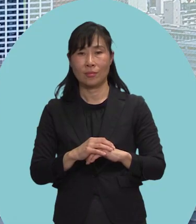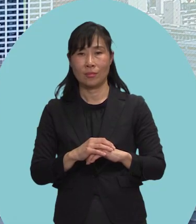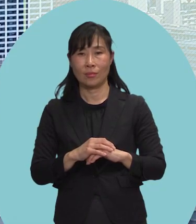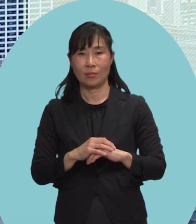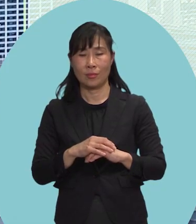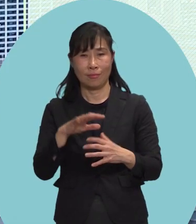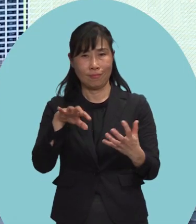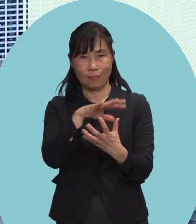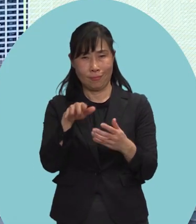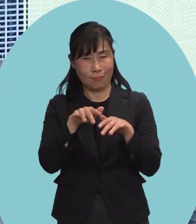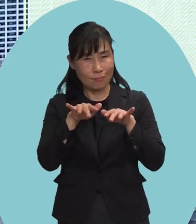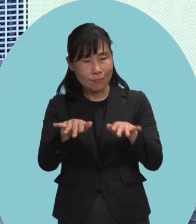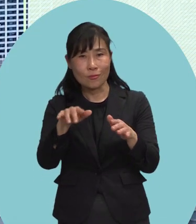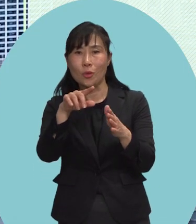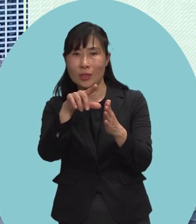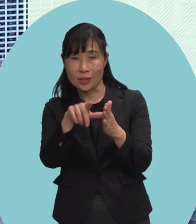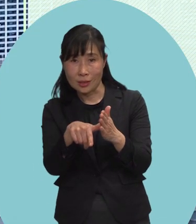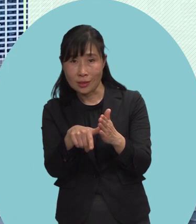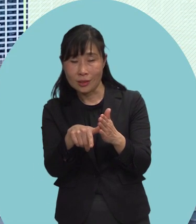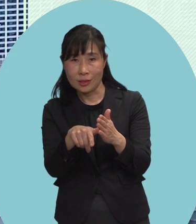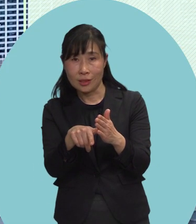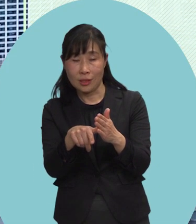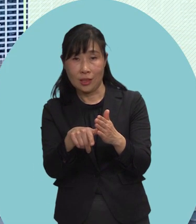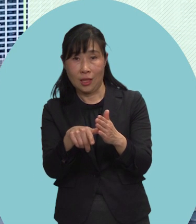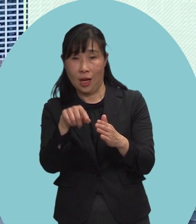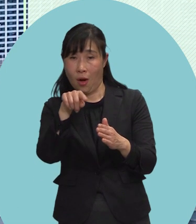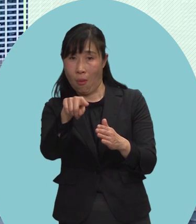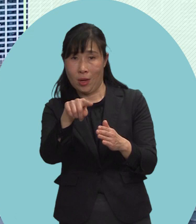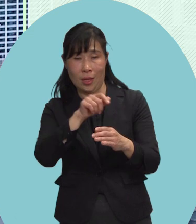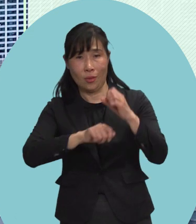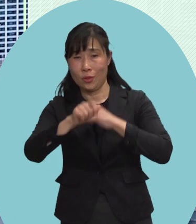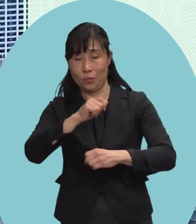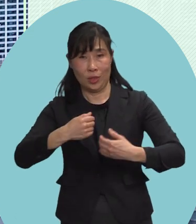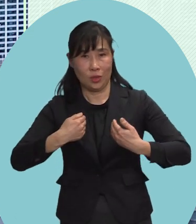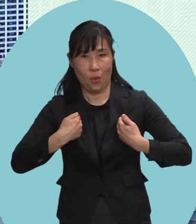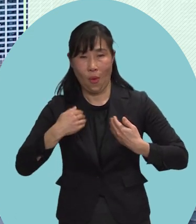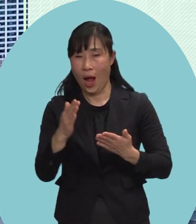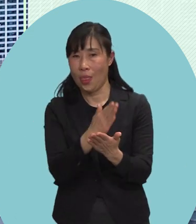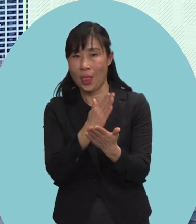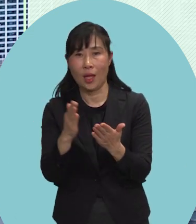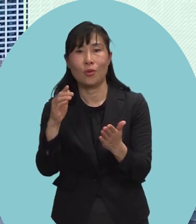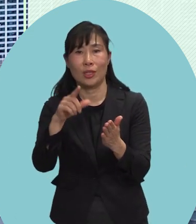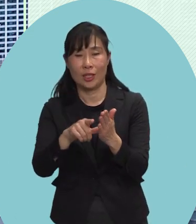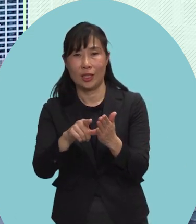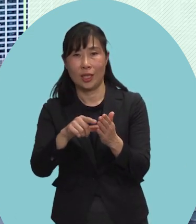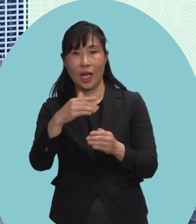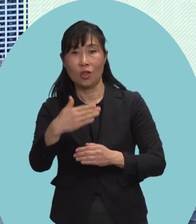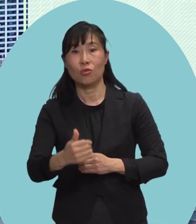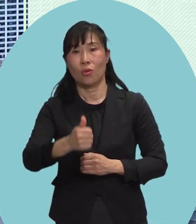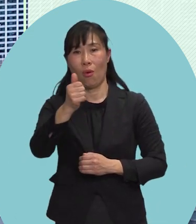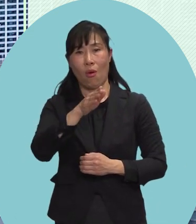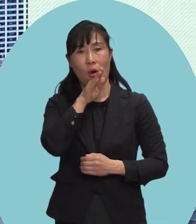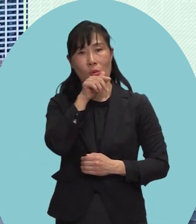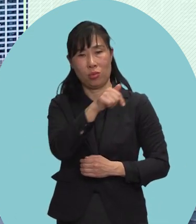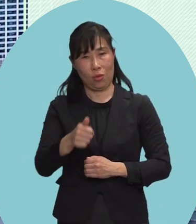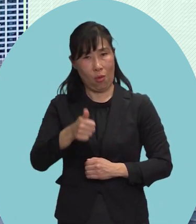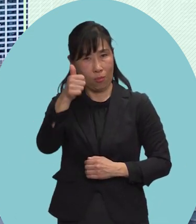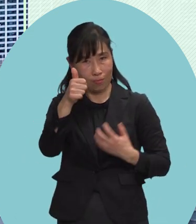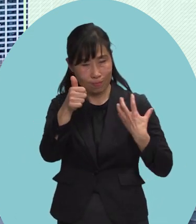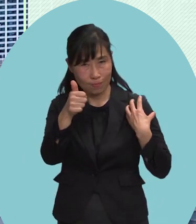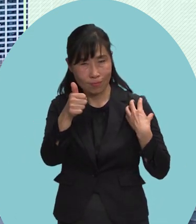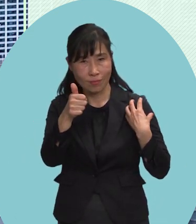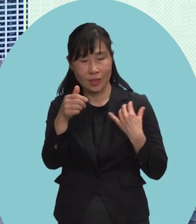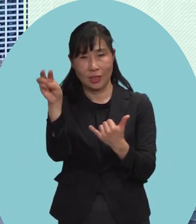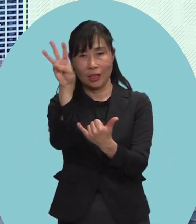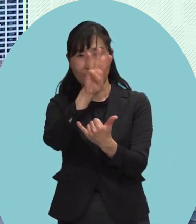区は区長を本部長とする災害復興本部を速やかに設置し、災害応急対策から